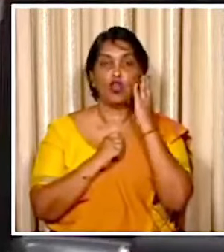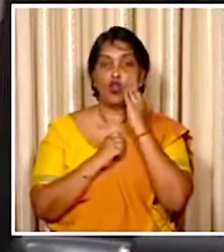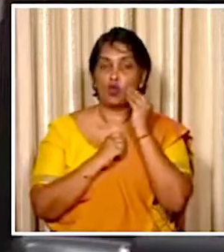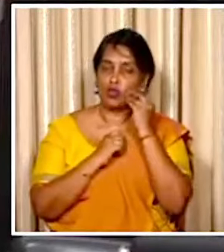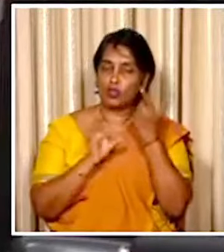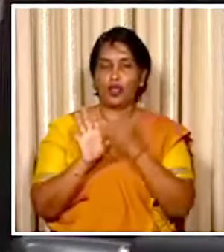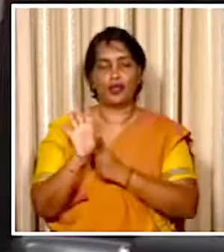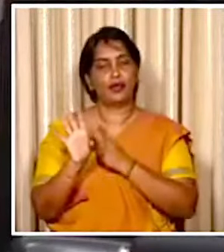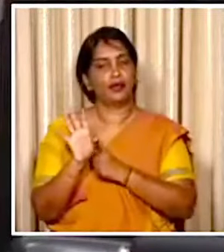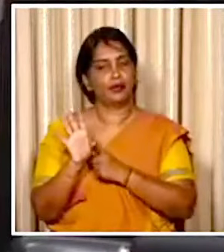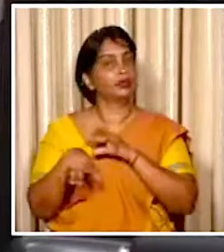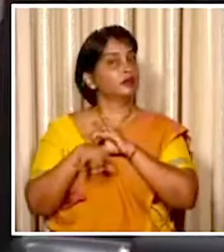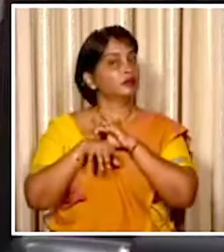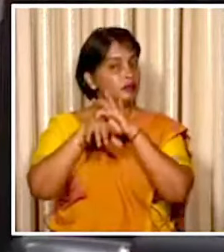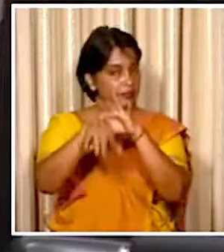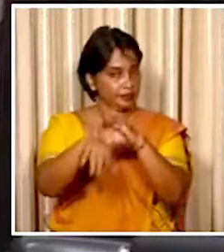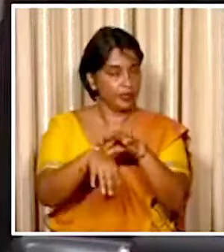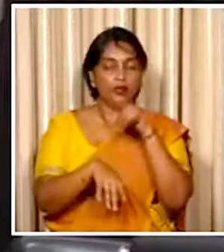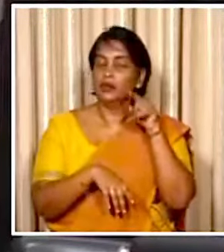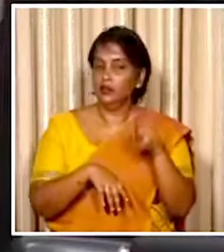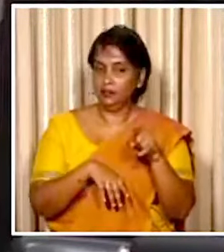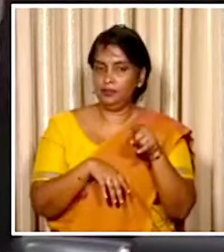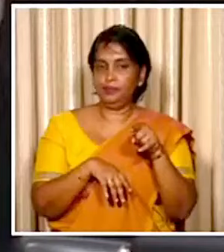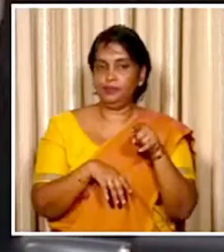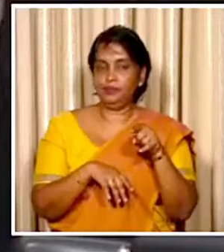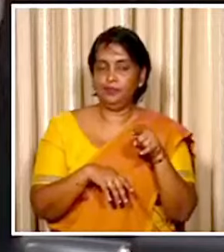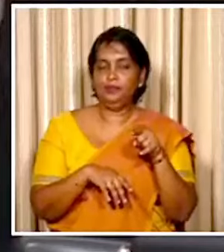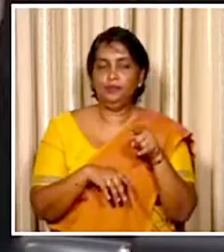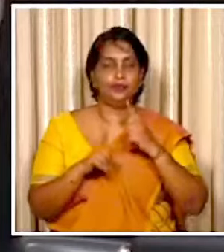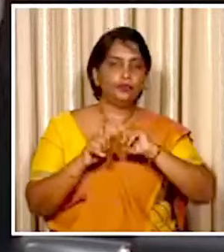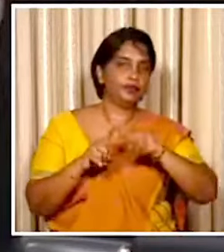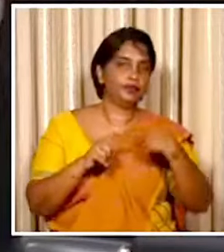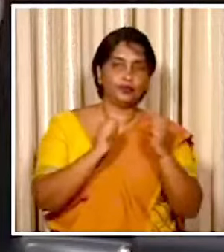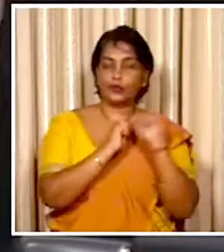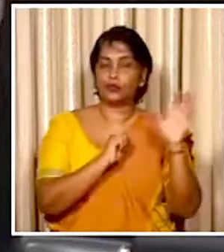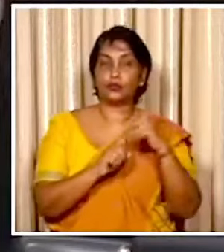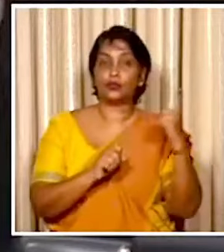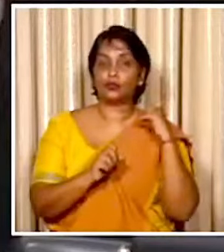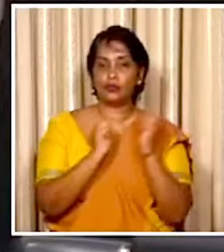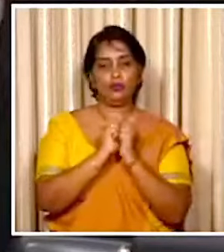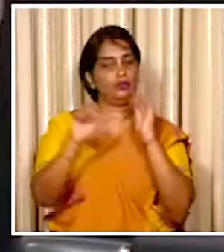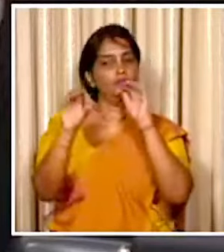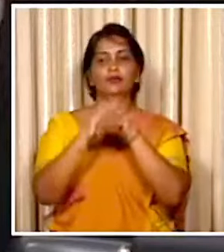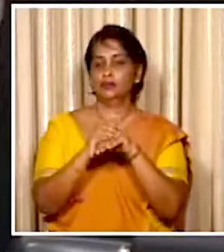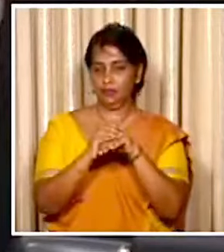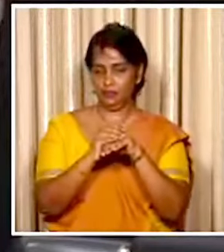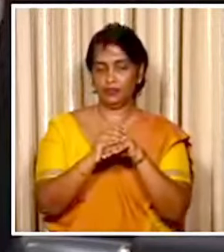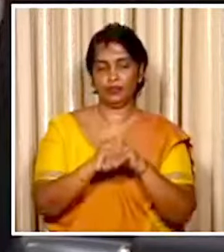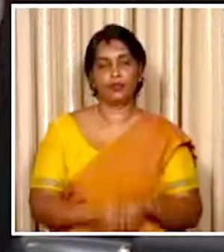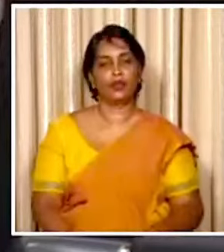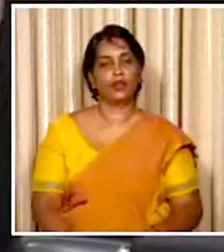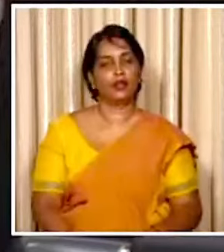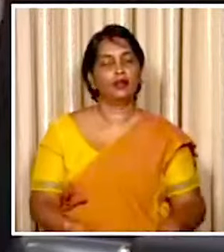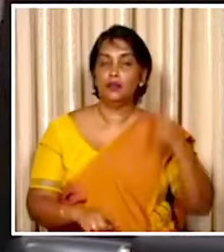හෝ යුක්‍රේනයට රැගෙන ගොස් ඔවුන් වෙනත් රැකියා වෙනුවට මේ හමුදා සේවය සඳහා බඳවාගෙන ඇති බවට